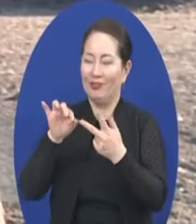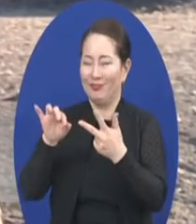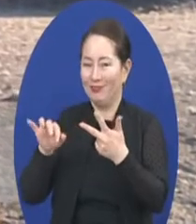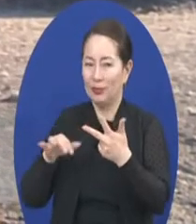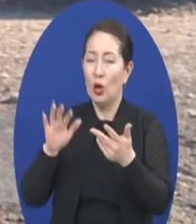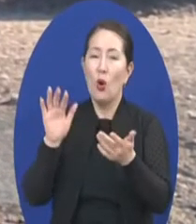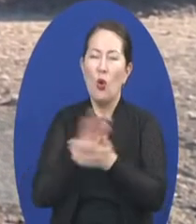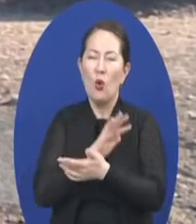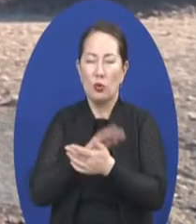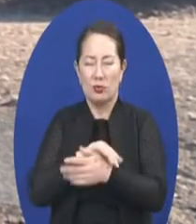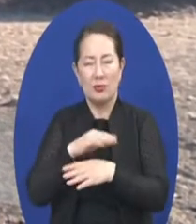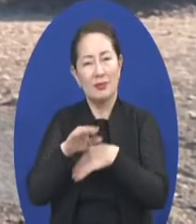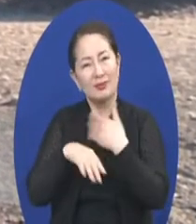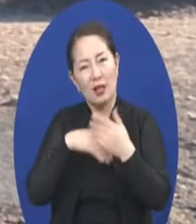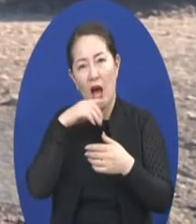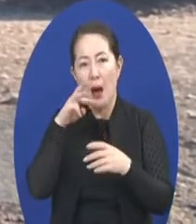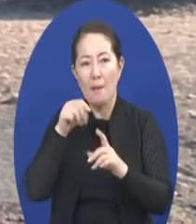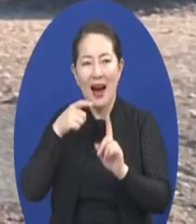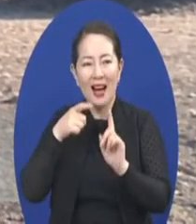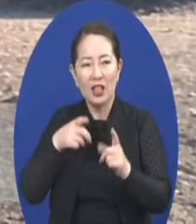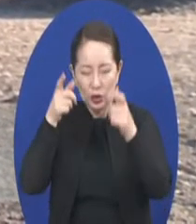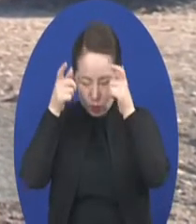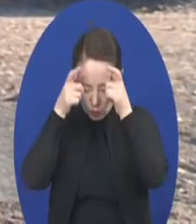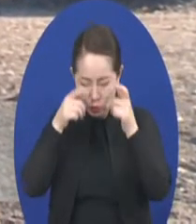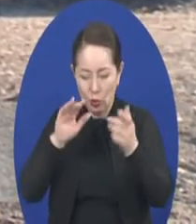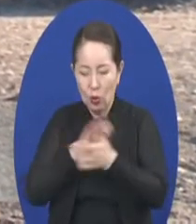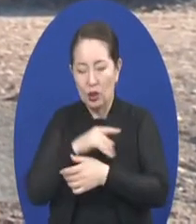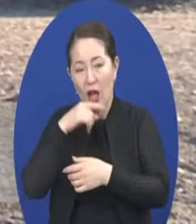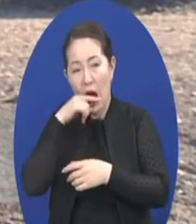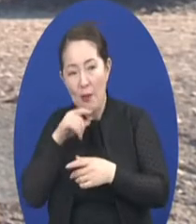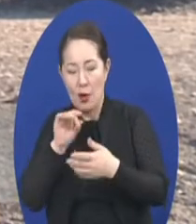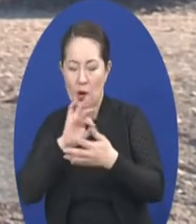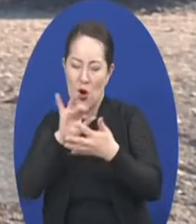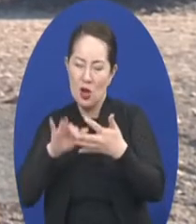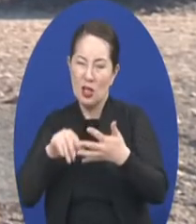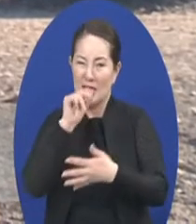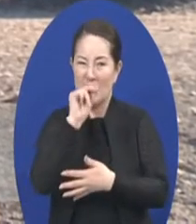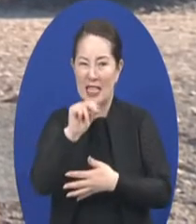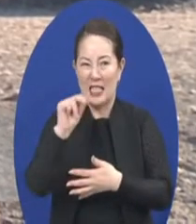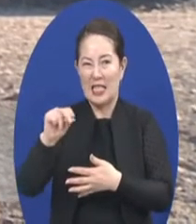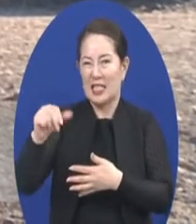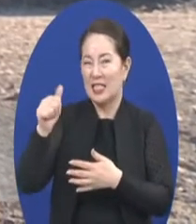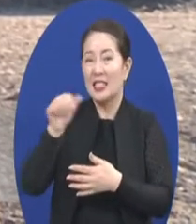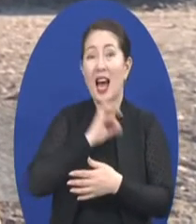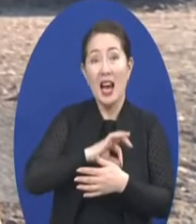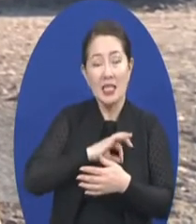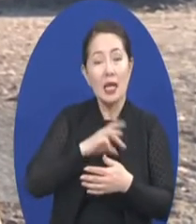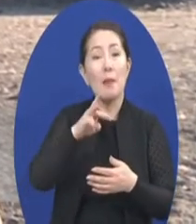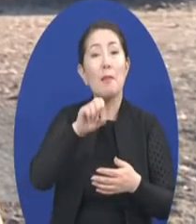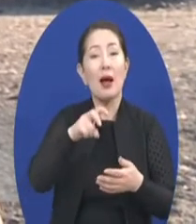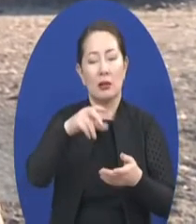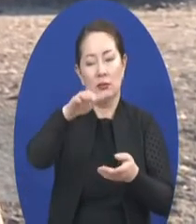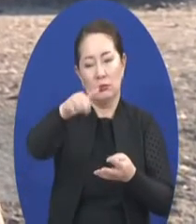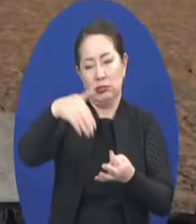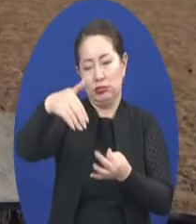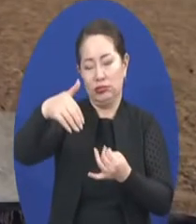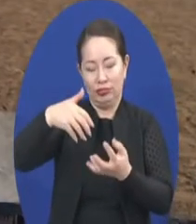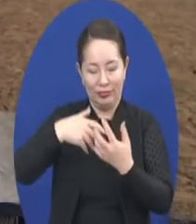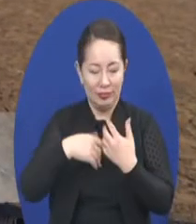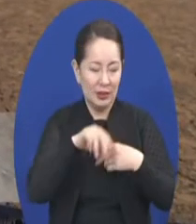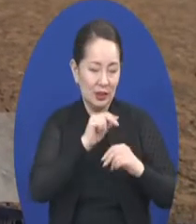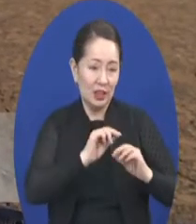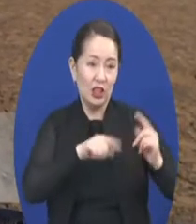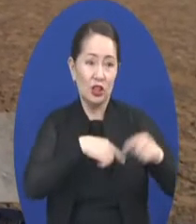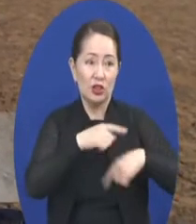тэгэл бас хурдан уд юу махны чиглэлийн өхөр аль болох чанар өндөр ашигтай шим тамалар шанаржуулж